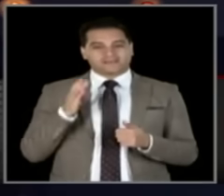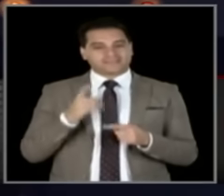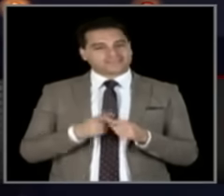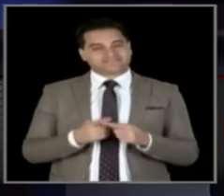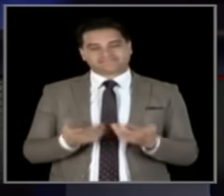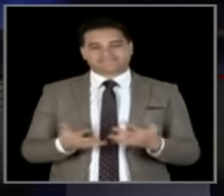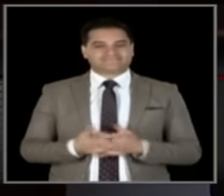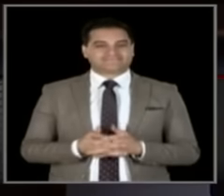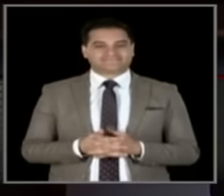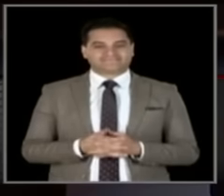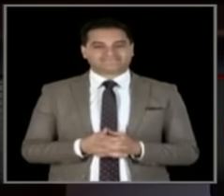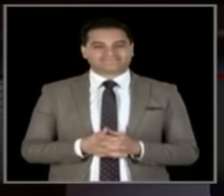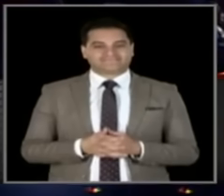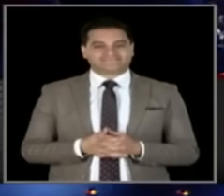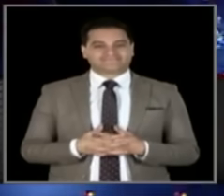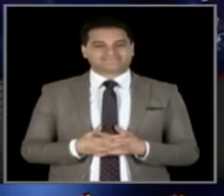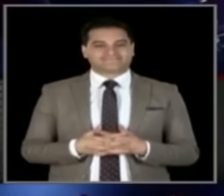إجابة خاطئة.